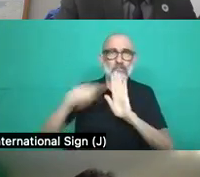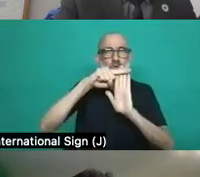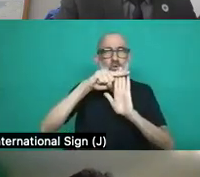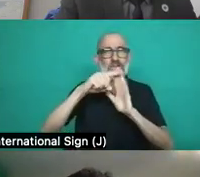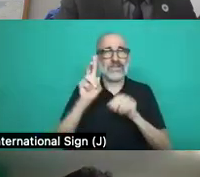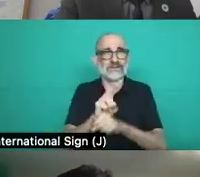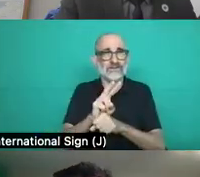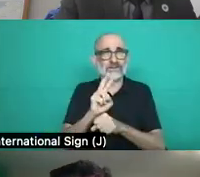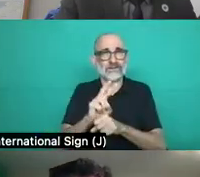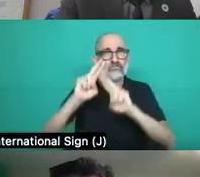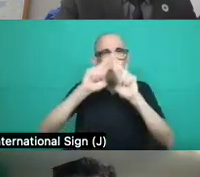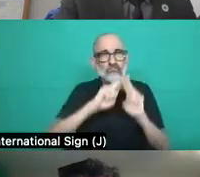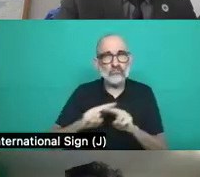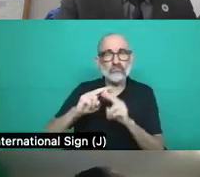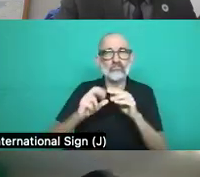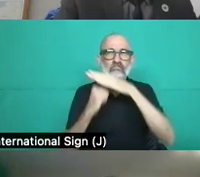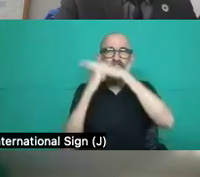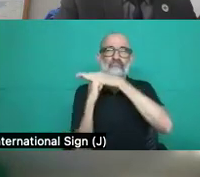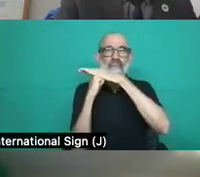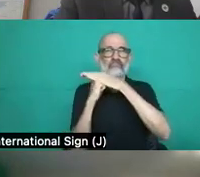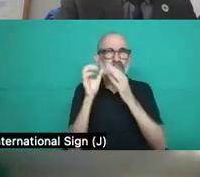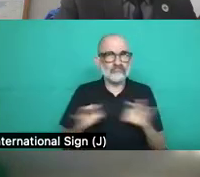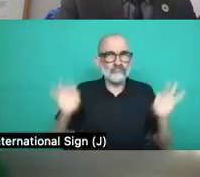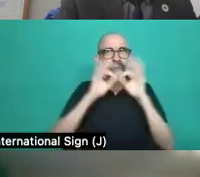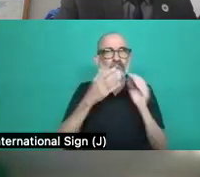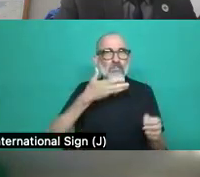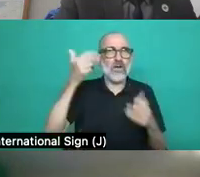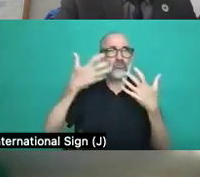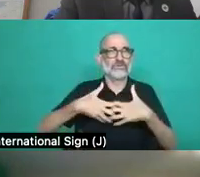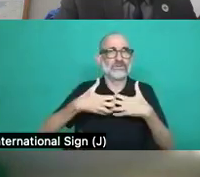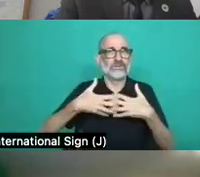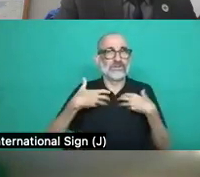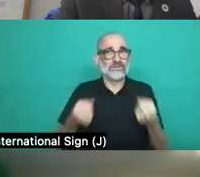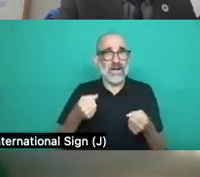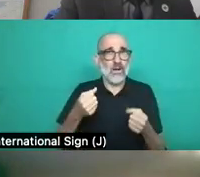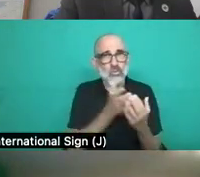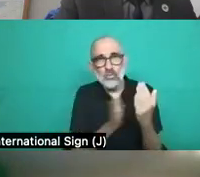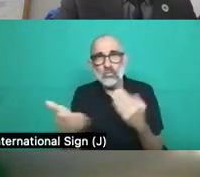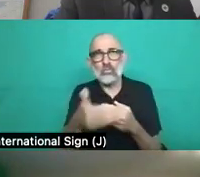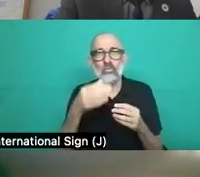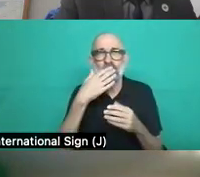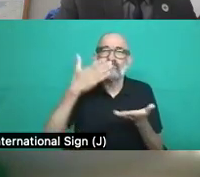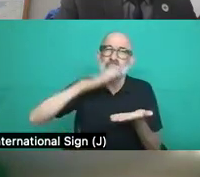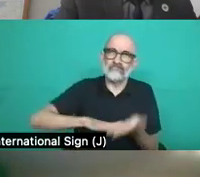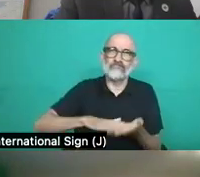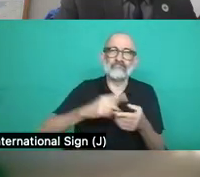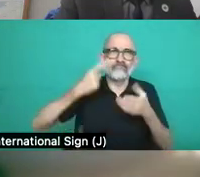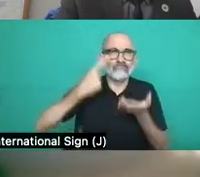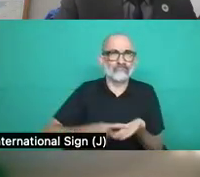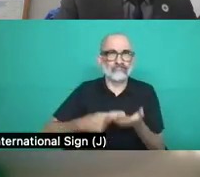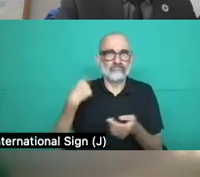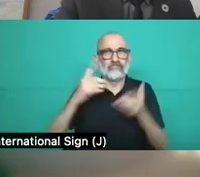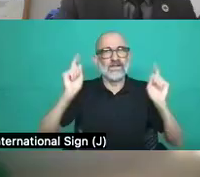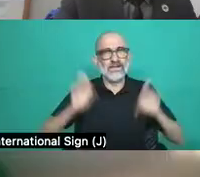engagement décidé, nous pourrons réduire les erreurs dans les diagnostics et encourager une